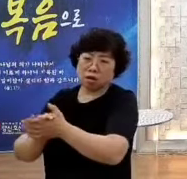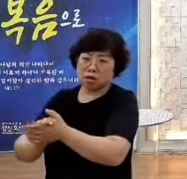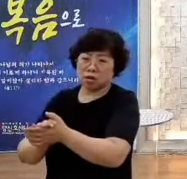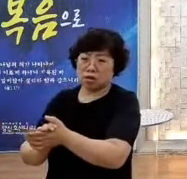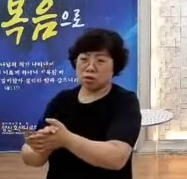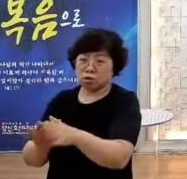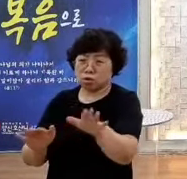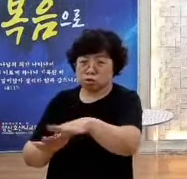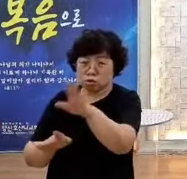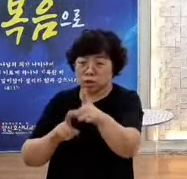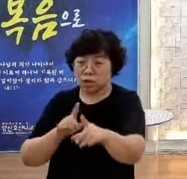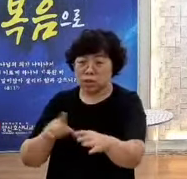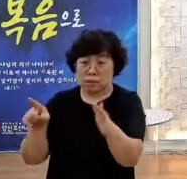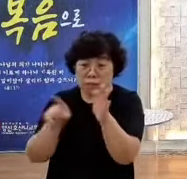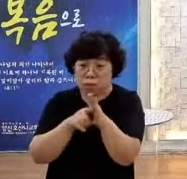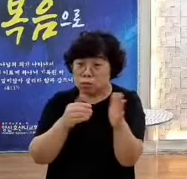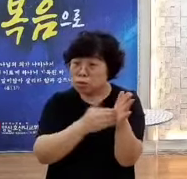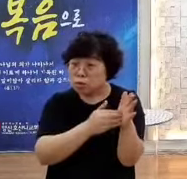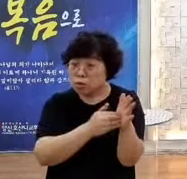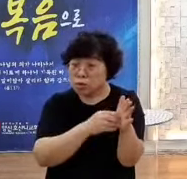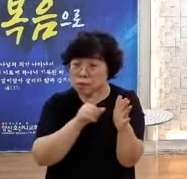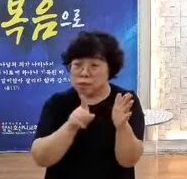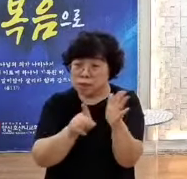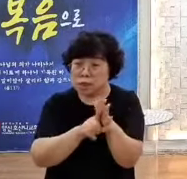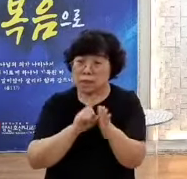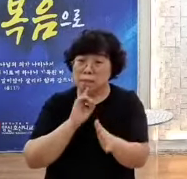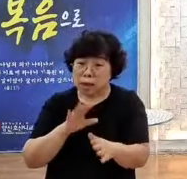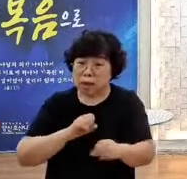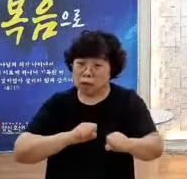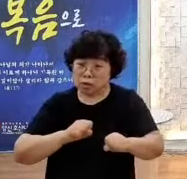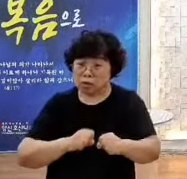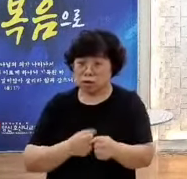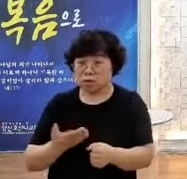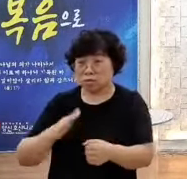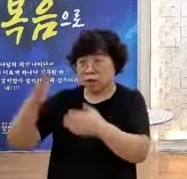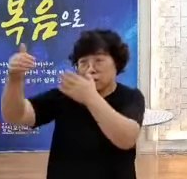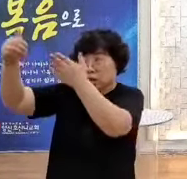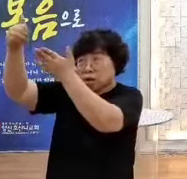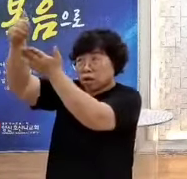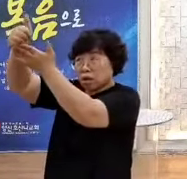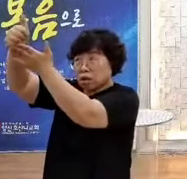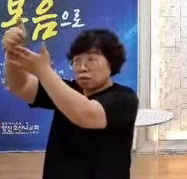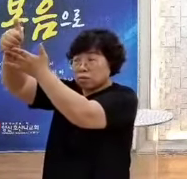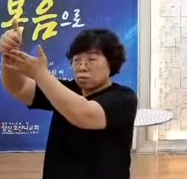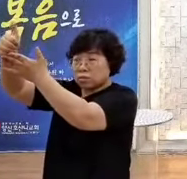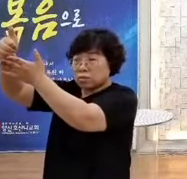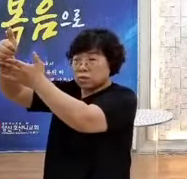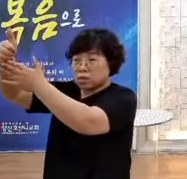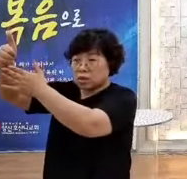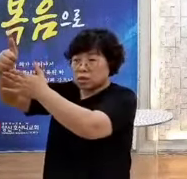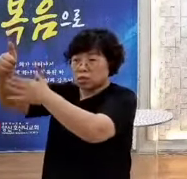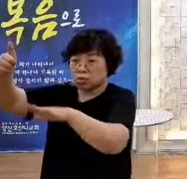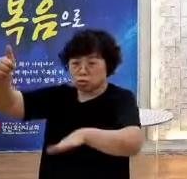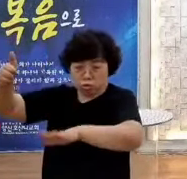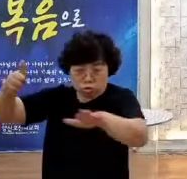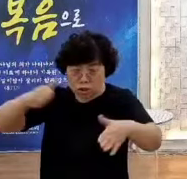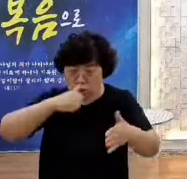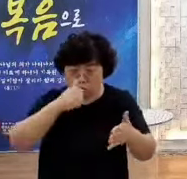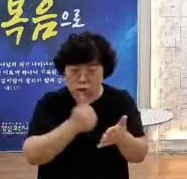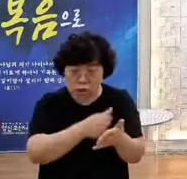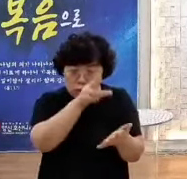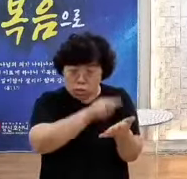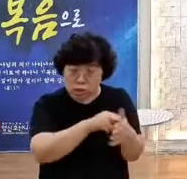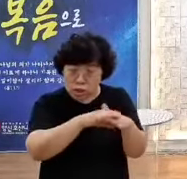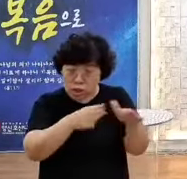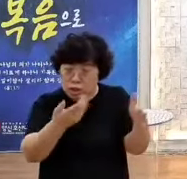그를 죽은 가운데 다시 살리셨다. 그를 살리시고 여기에서 포함되어 있지만, 하나님께서는 우리의 이 죄 문제를